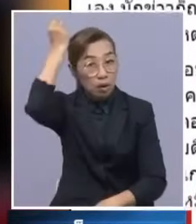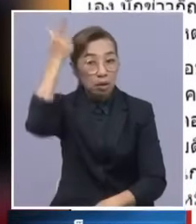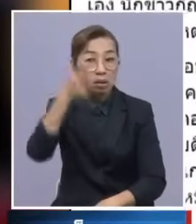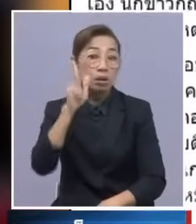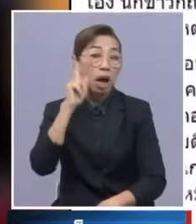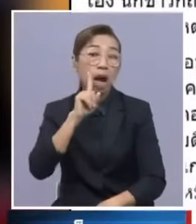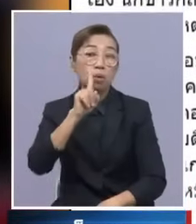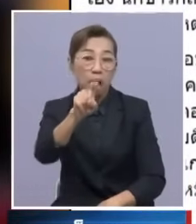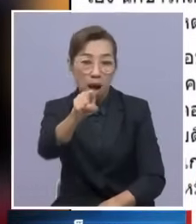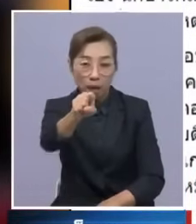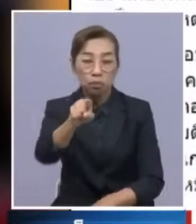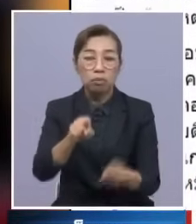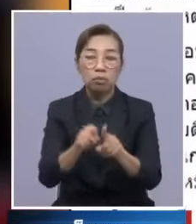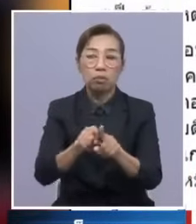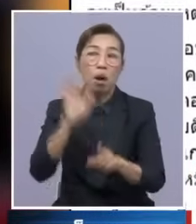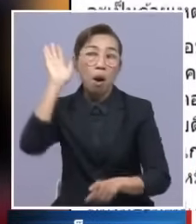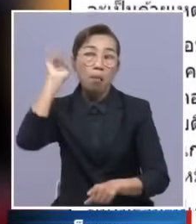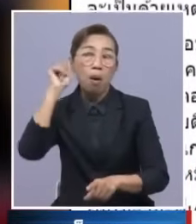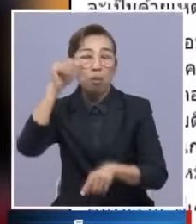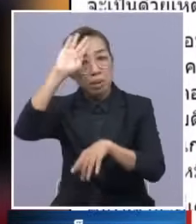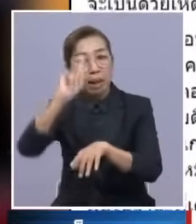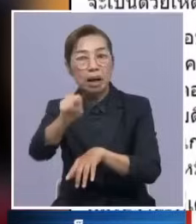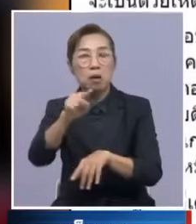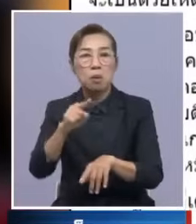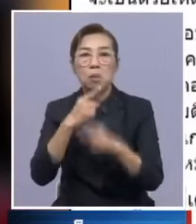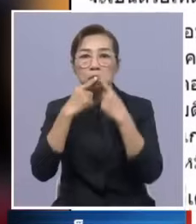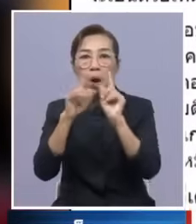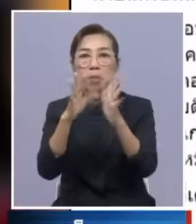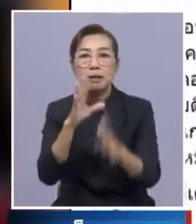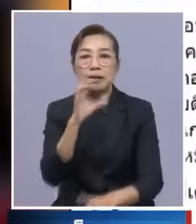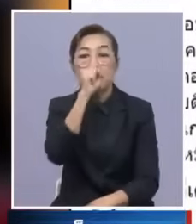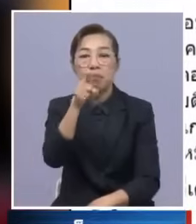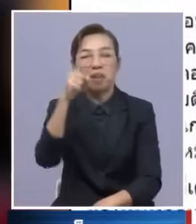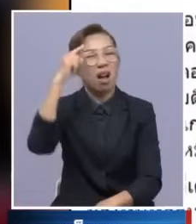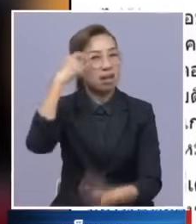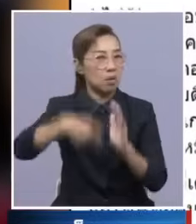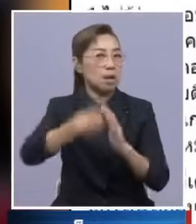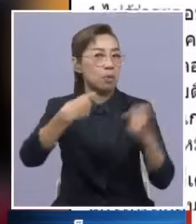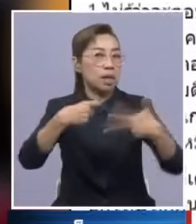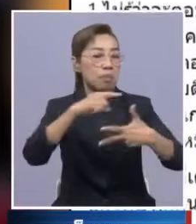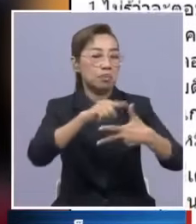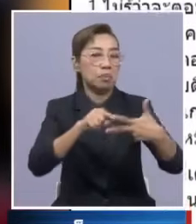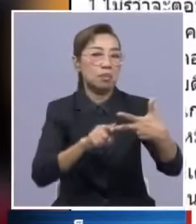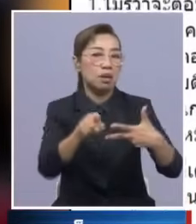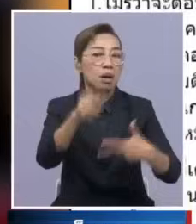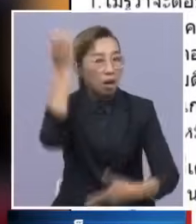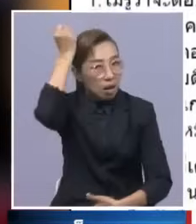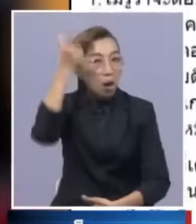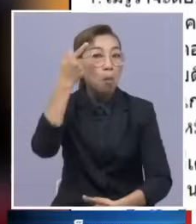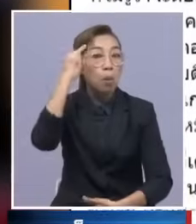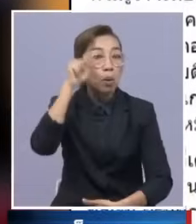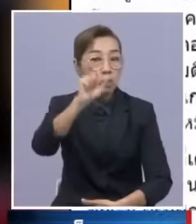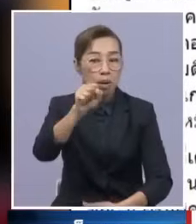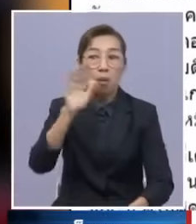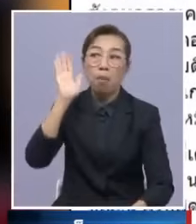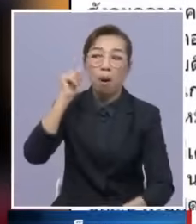เสธตอบคำถามนักข่าวบอกแบบนี้เลยว่าอาจจะเป็นไปด้วยเหตุผล3ข้ออย่างแรกก็คือคุณอุ๊งอิ๊งไม่รู้จะตอบคำถามเกี่ยวกับอาการป่ว